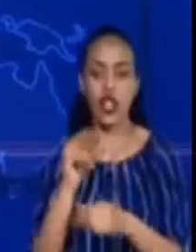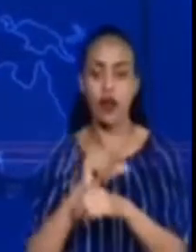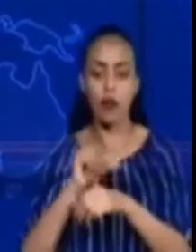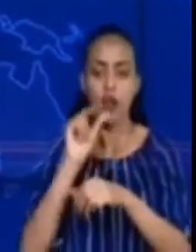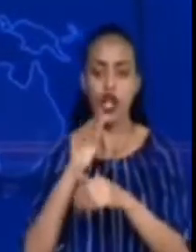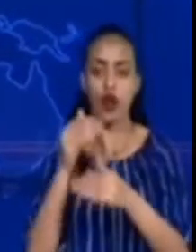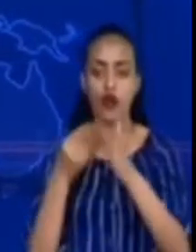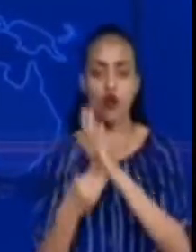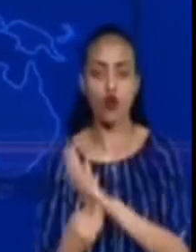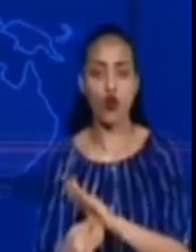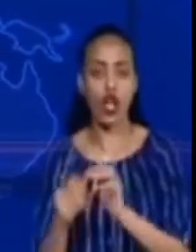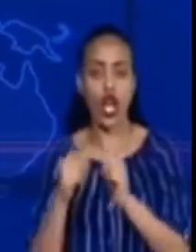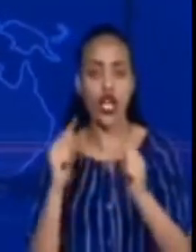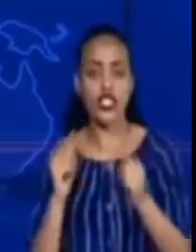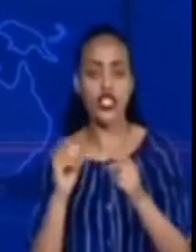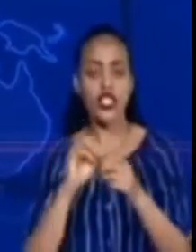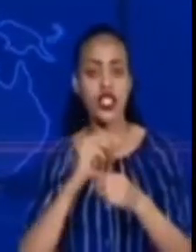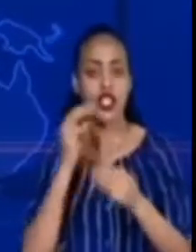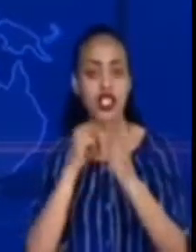ቆሻሻ ሰውዬ